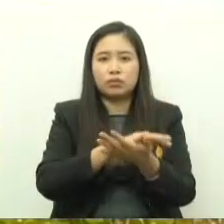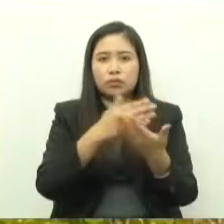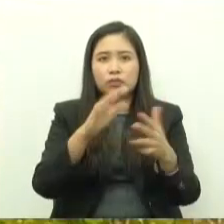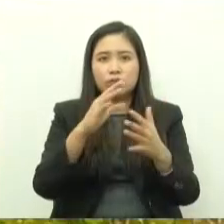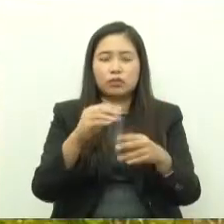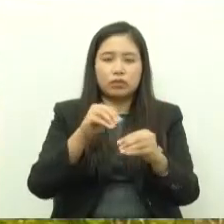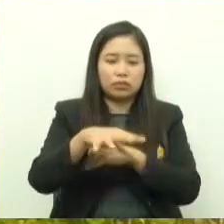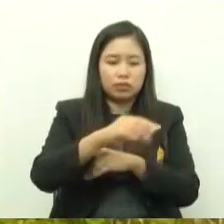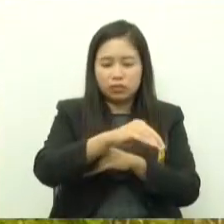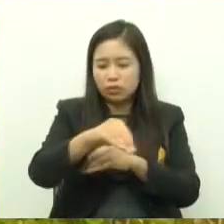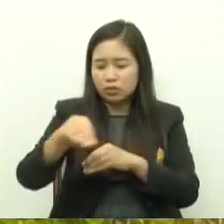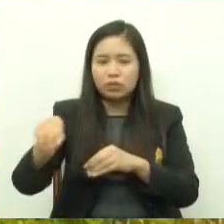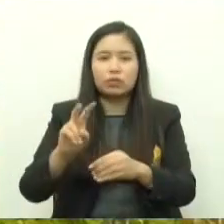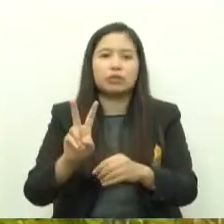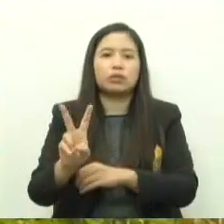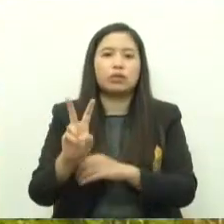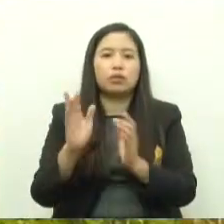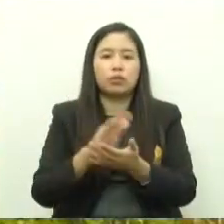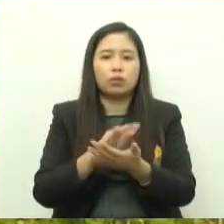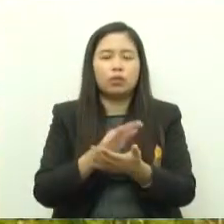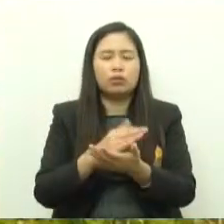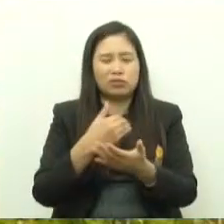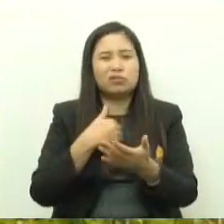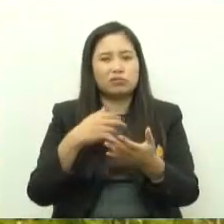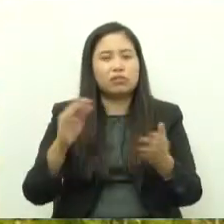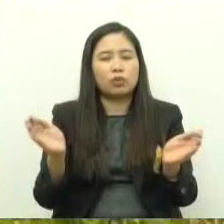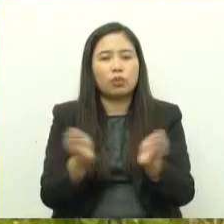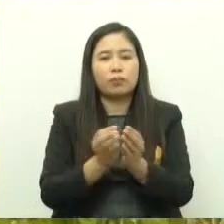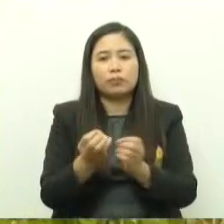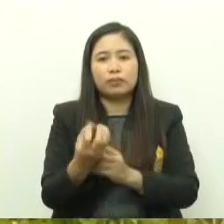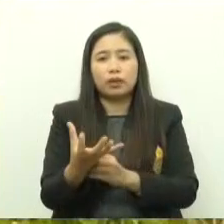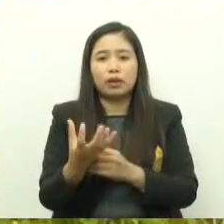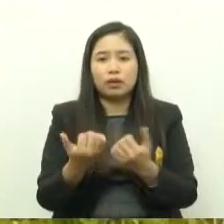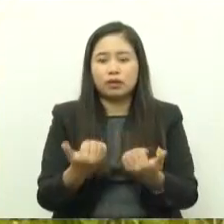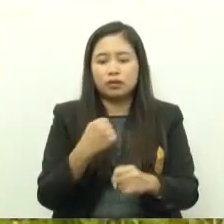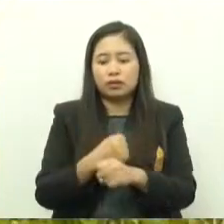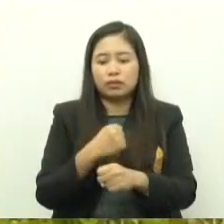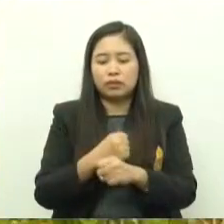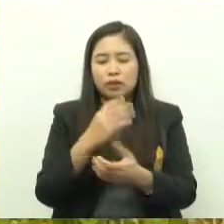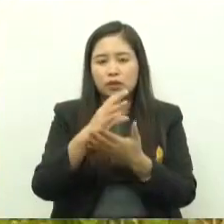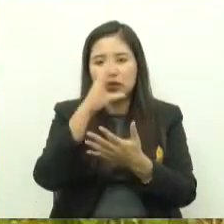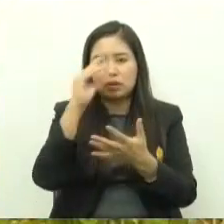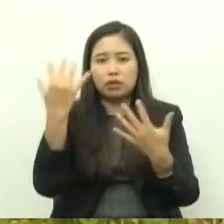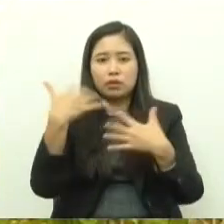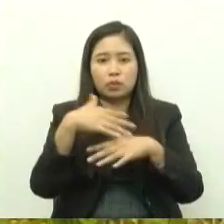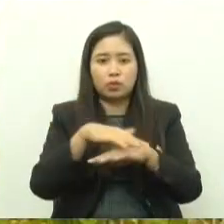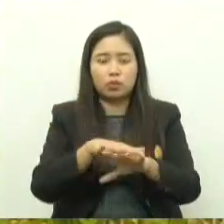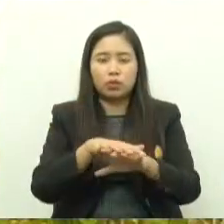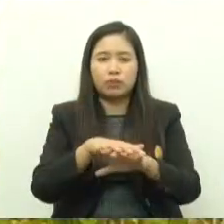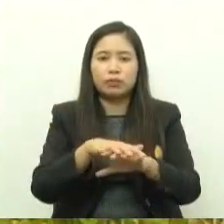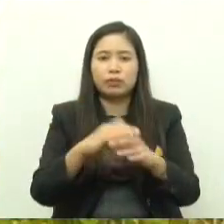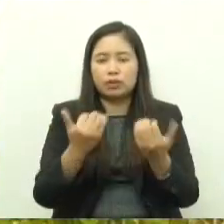ข่ายอีก 2โรงเรียนค่ะถือว่าจำนวนเยอะมากค่ะซึ่งในการดำเนินงานจัดการศึกษาแบบเรียนรวมของเรานะคะเราก็